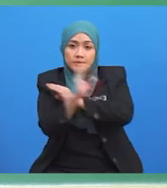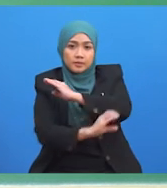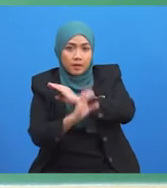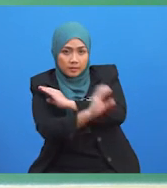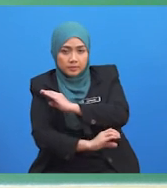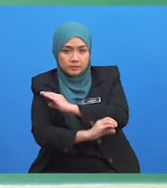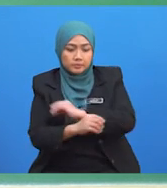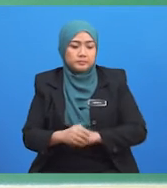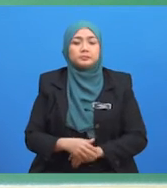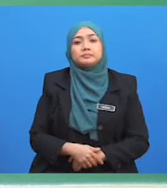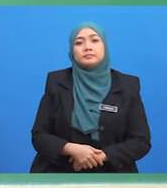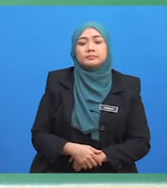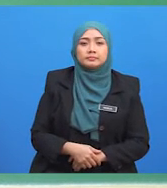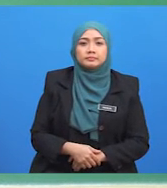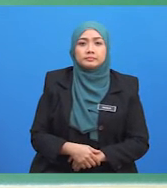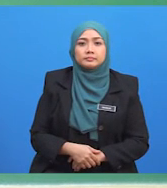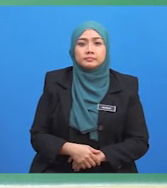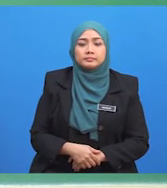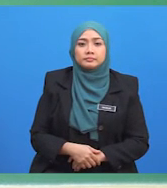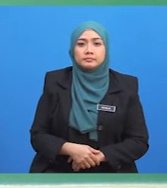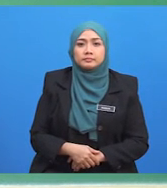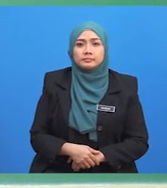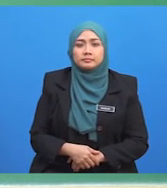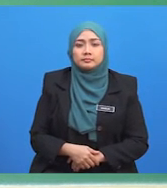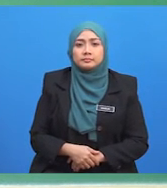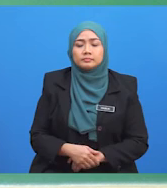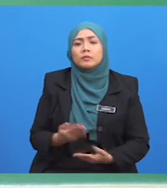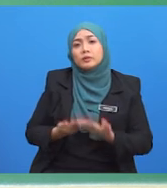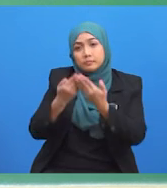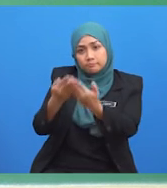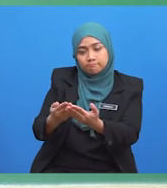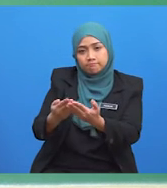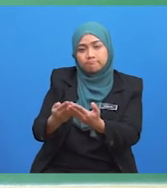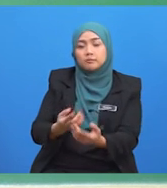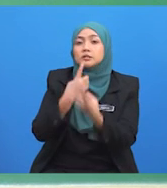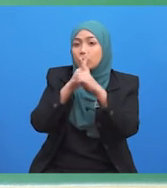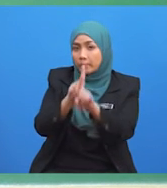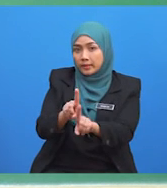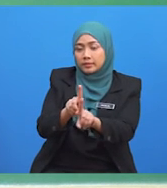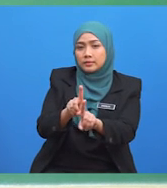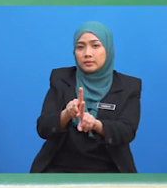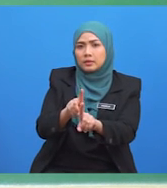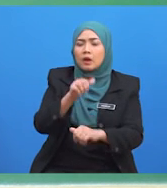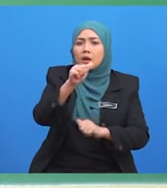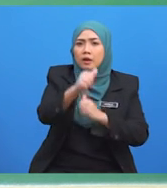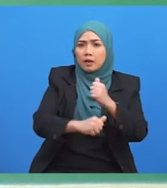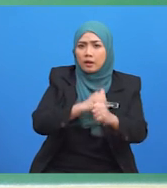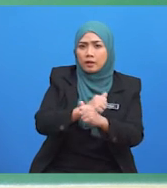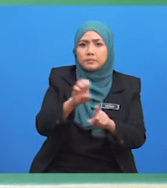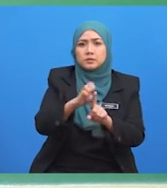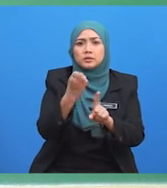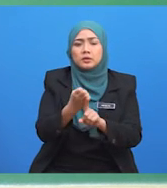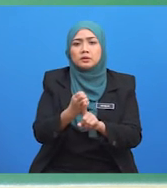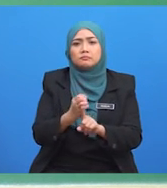fikirkan kesannya murid-murid? Bagus. Cadangan jawapannya adalah alam sekitar